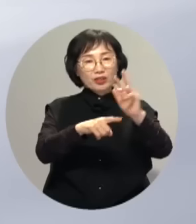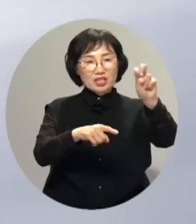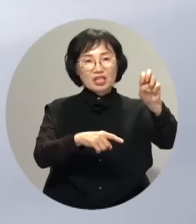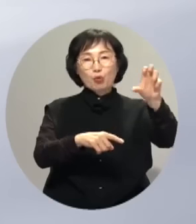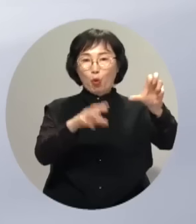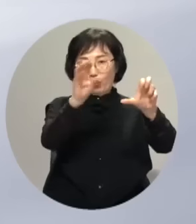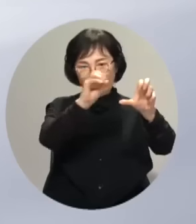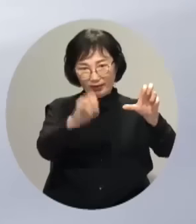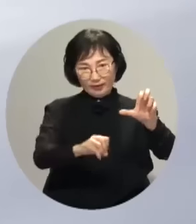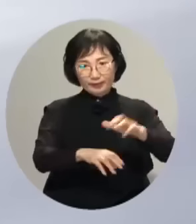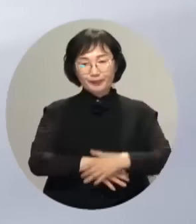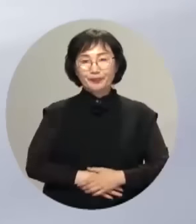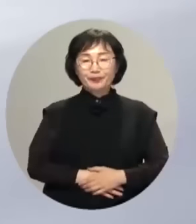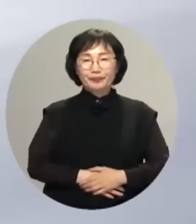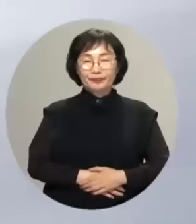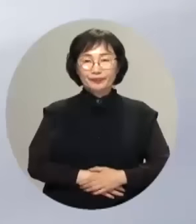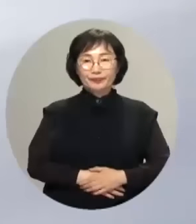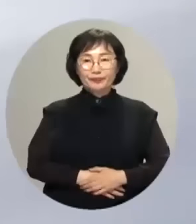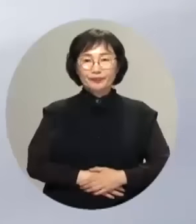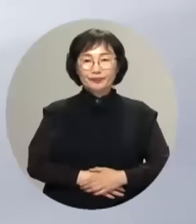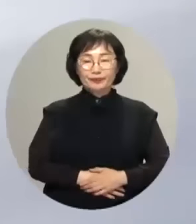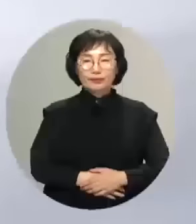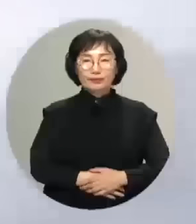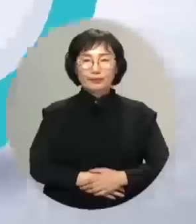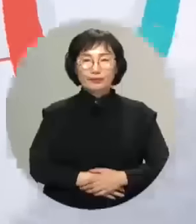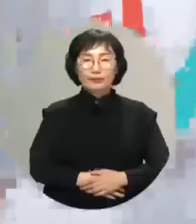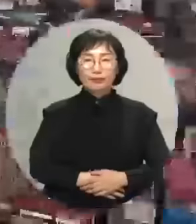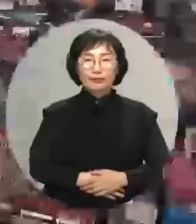있습니다 MBC 뉴스 고원입니다